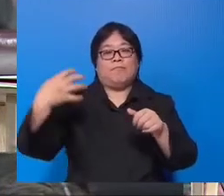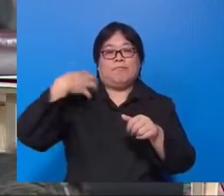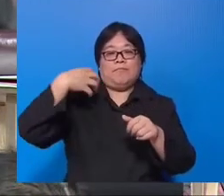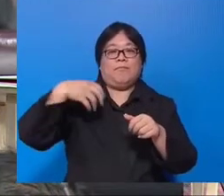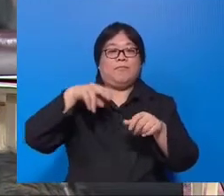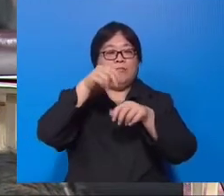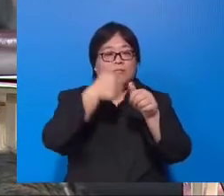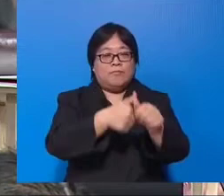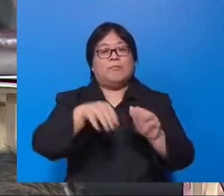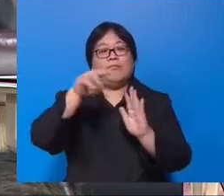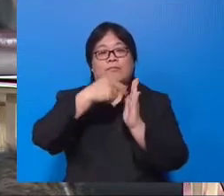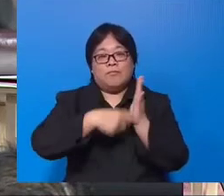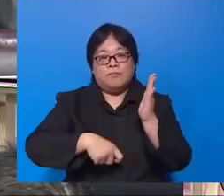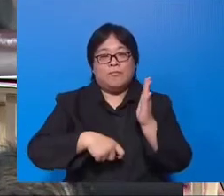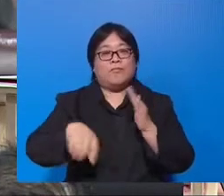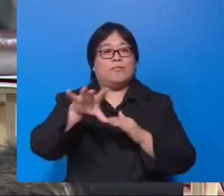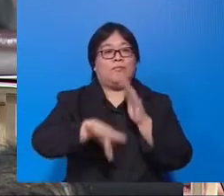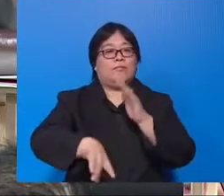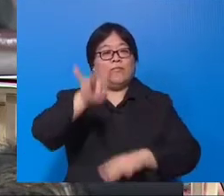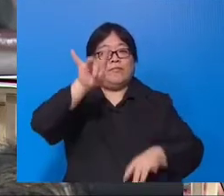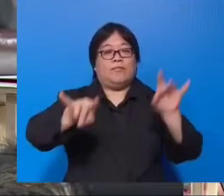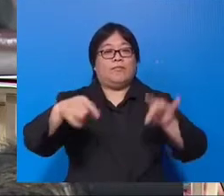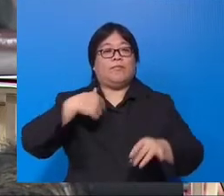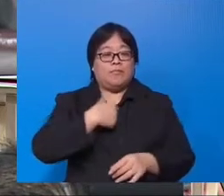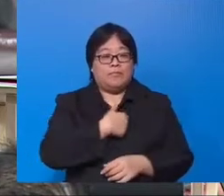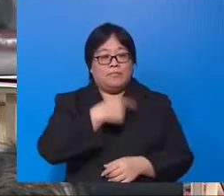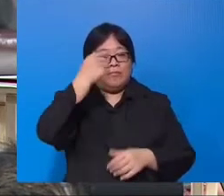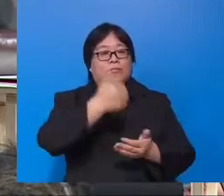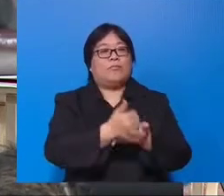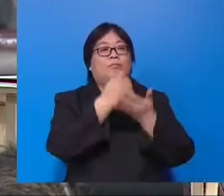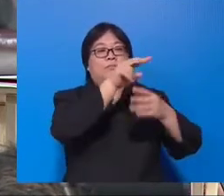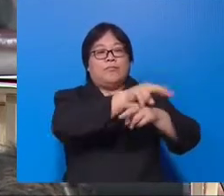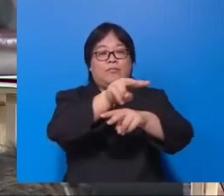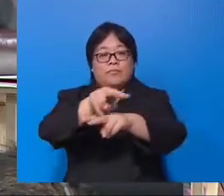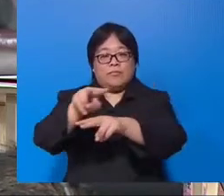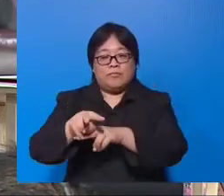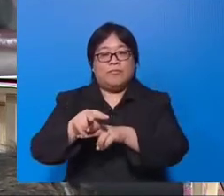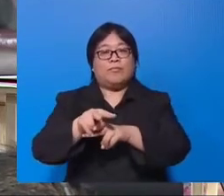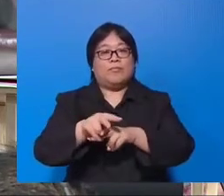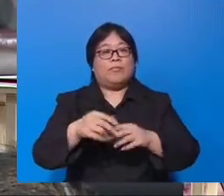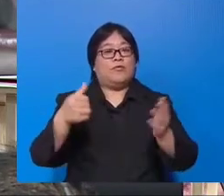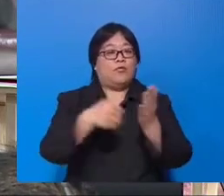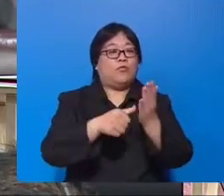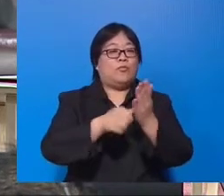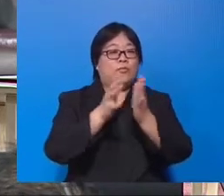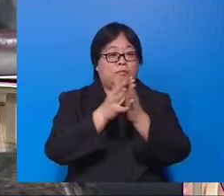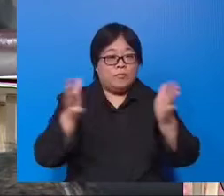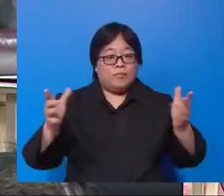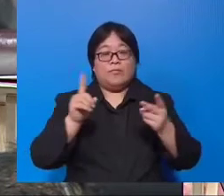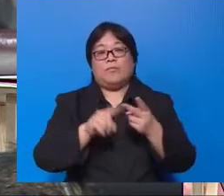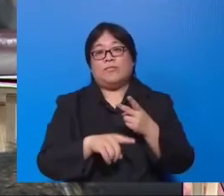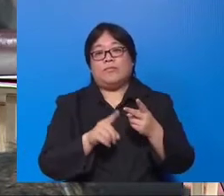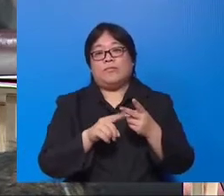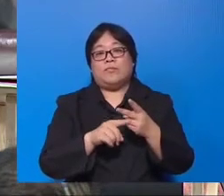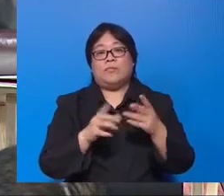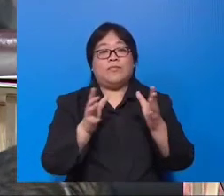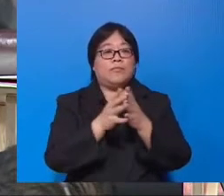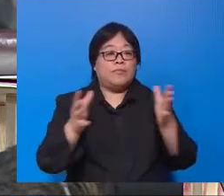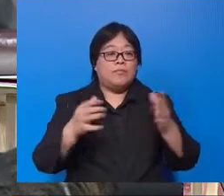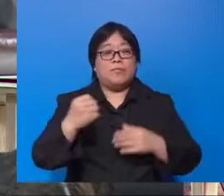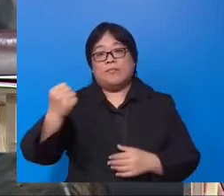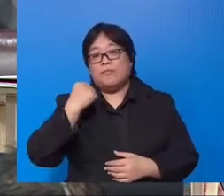HG Kementerian yang telah dinanti oleh muka ini untuk mengubah pemantauan ke atas pasar Ayu Pasar Besar pasar aye